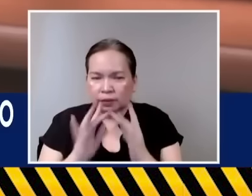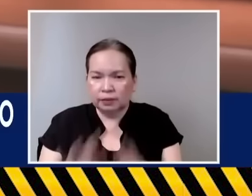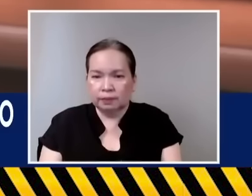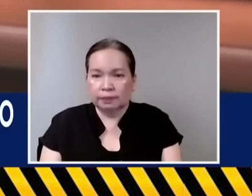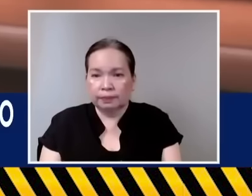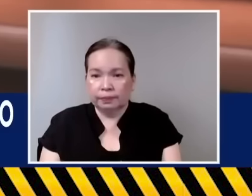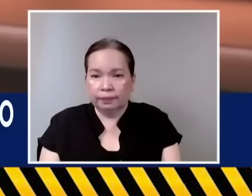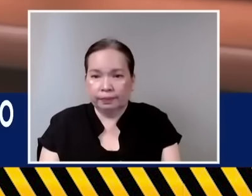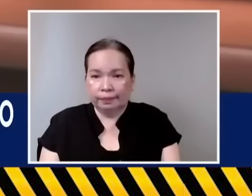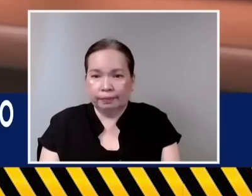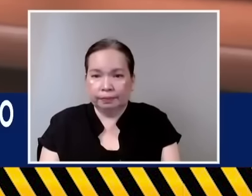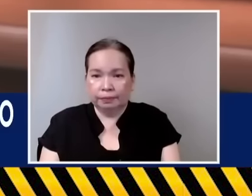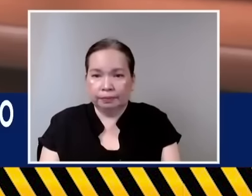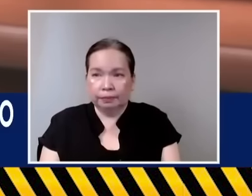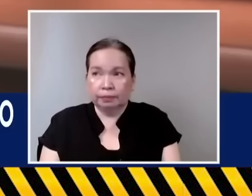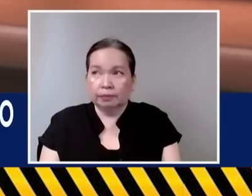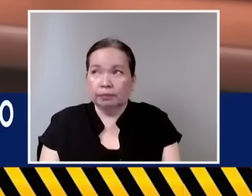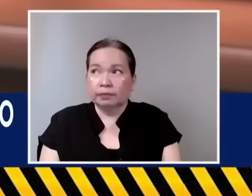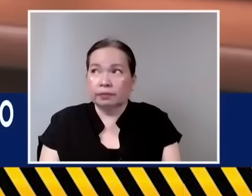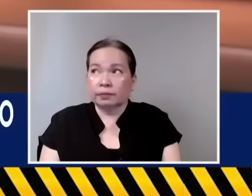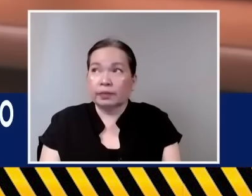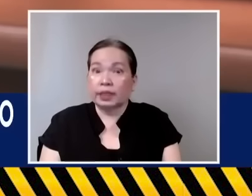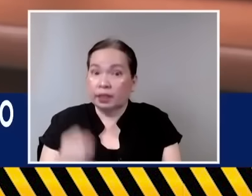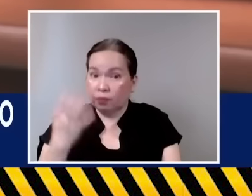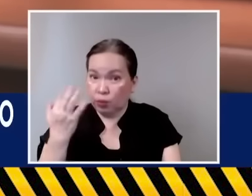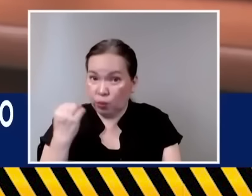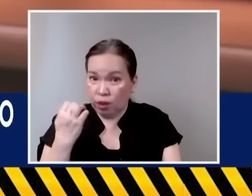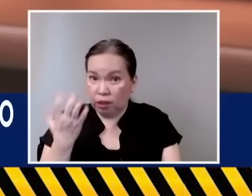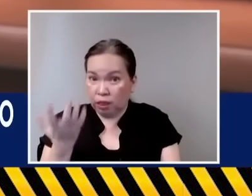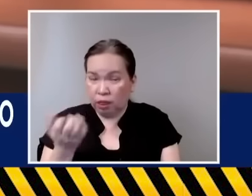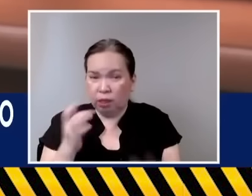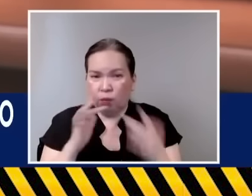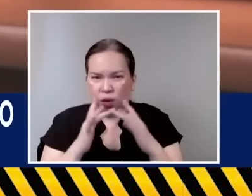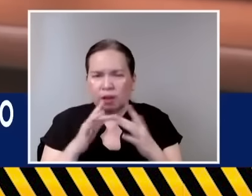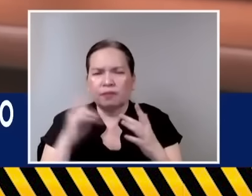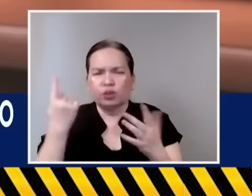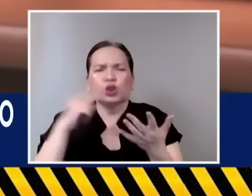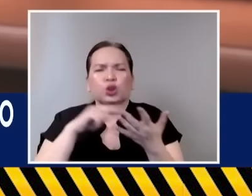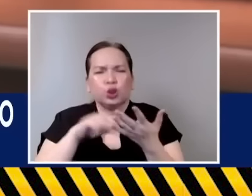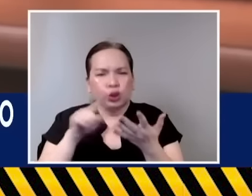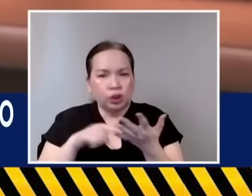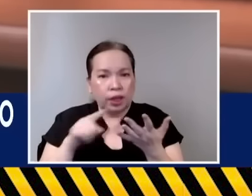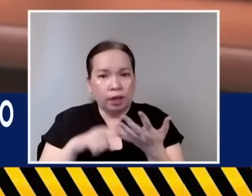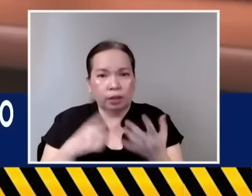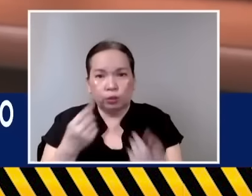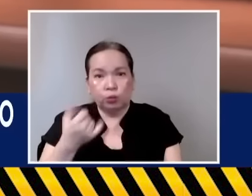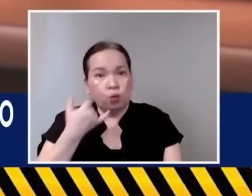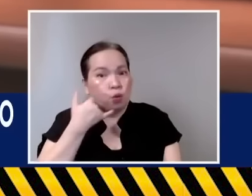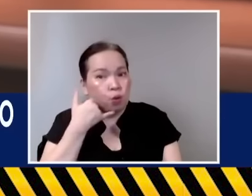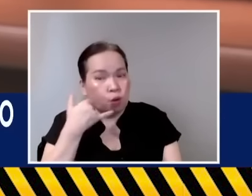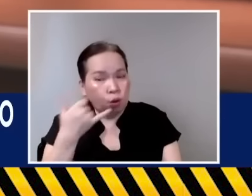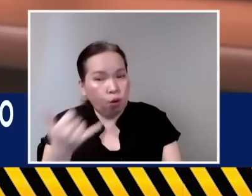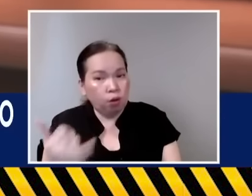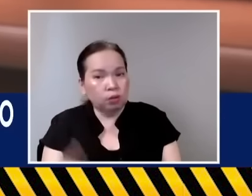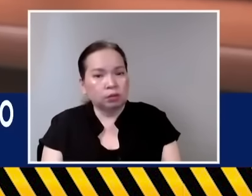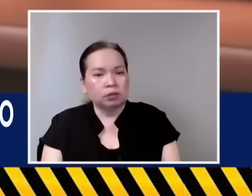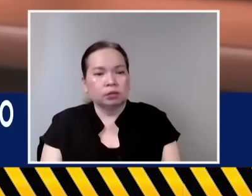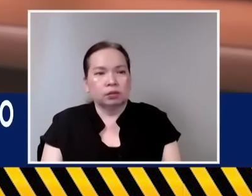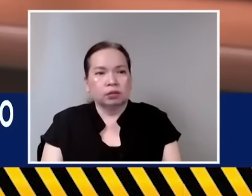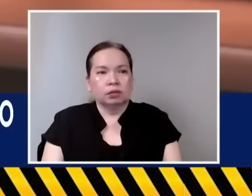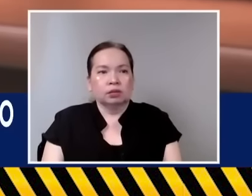Or kung gusto nyo online process, i-verify nyo pa rin. Tawagan nyo, yung kausap nyo ba